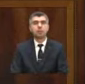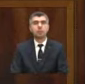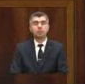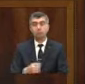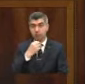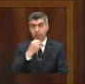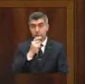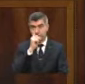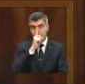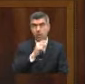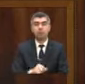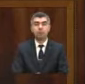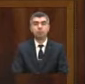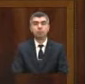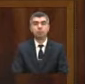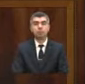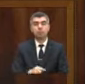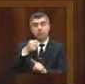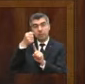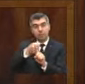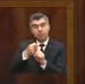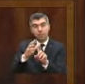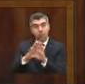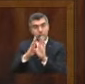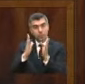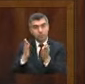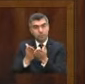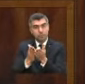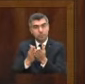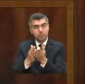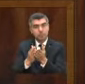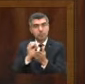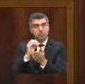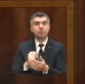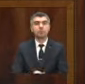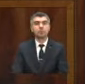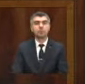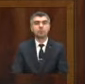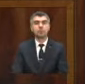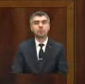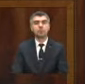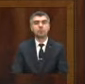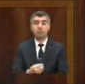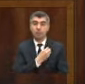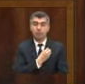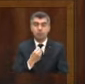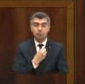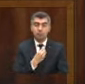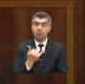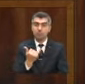أن هناك عزم على إصلاح عميق للمنظومة الصحية، لأن هذا الشيء مرتبط